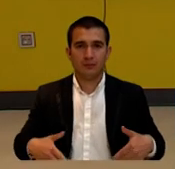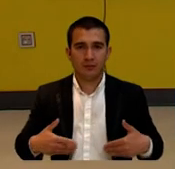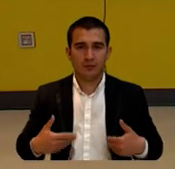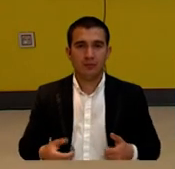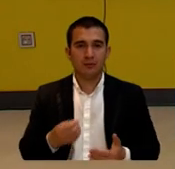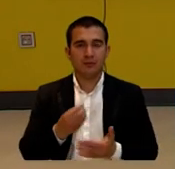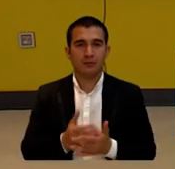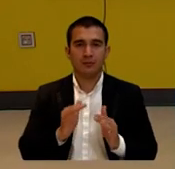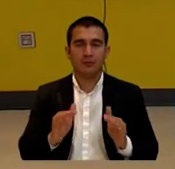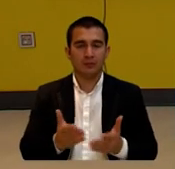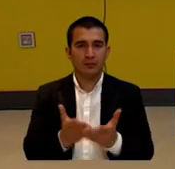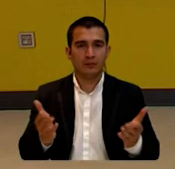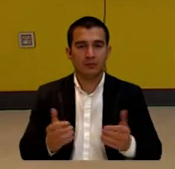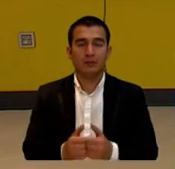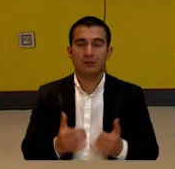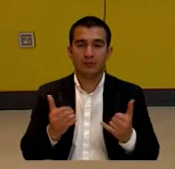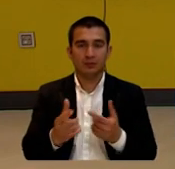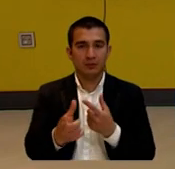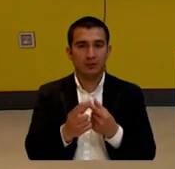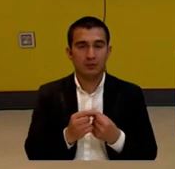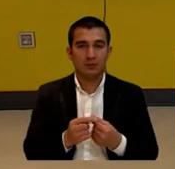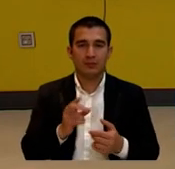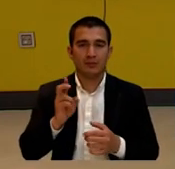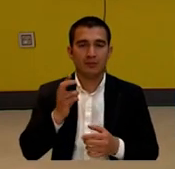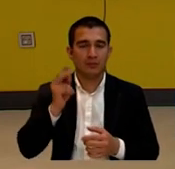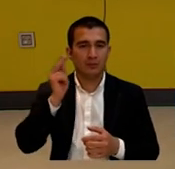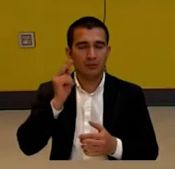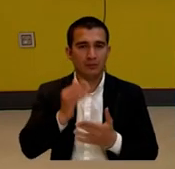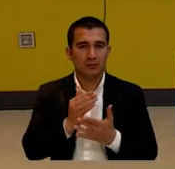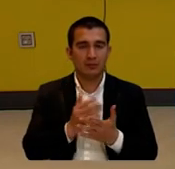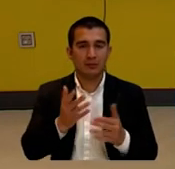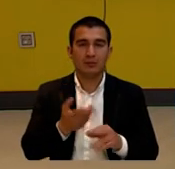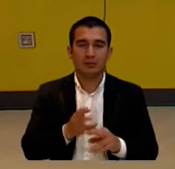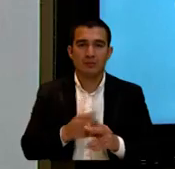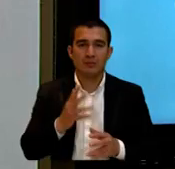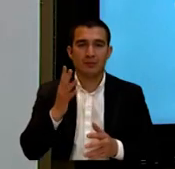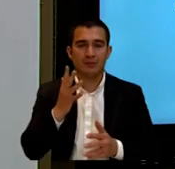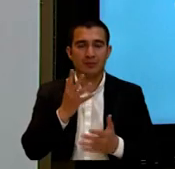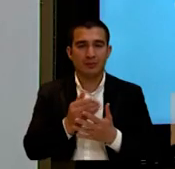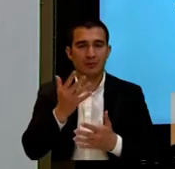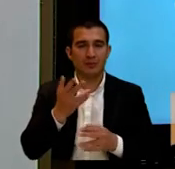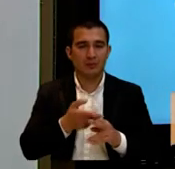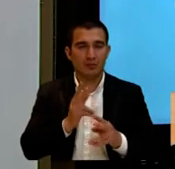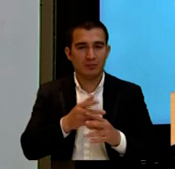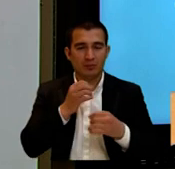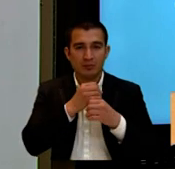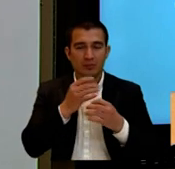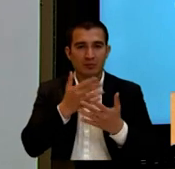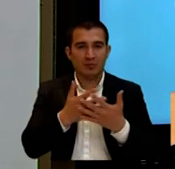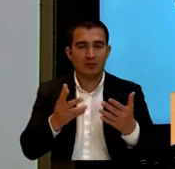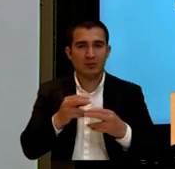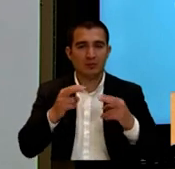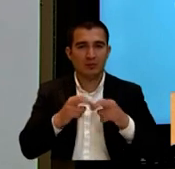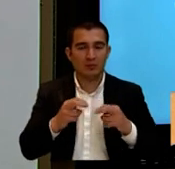алейкум, азиыз құйтшылар, Бүгін біз сіз білін биология фаныдан 5-чі лаборатория мәшқұлатыны алып барамыз.